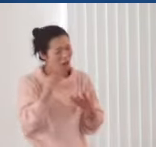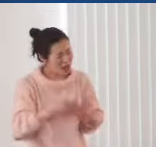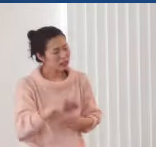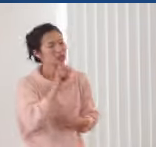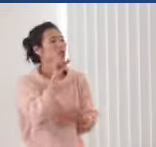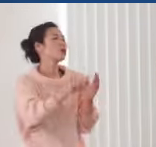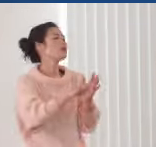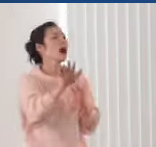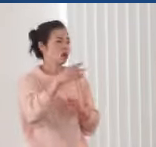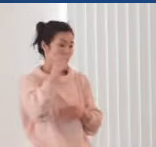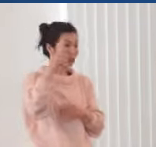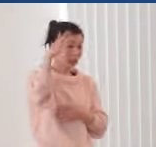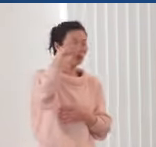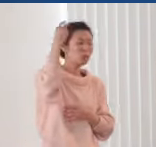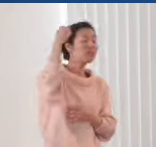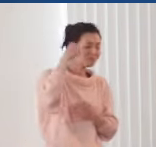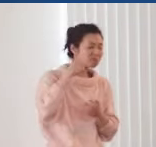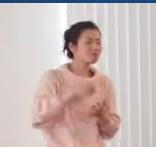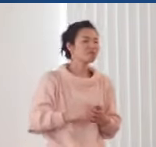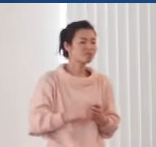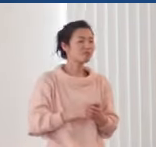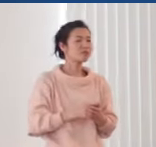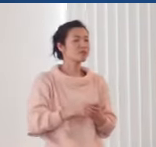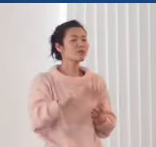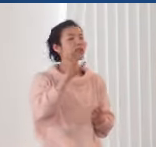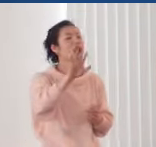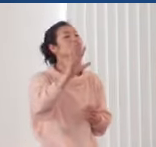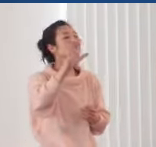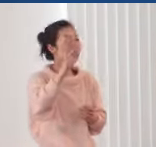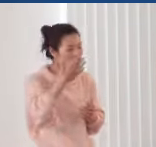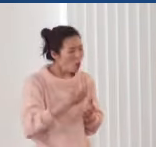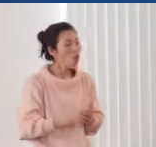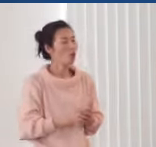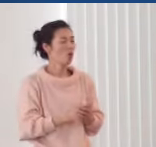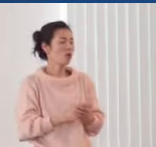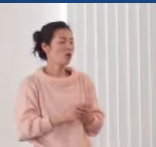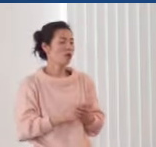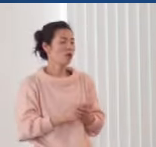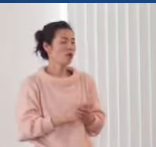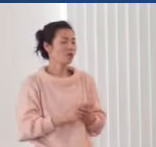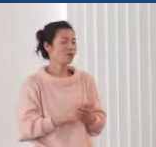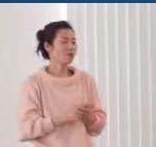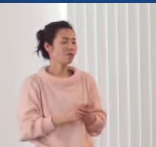まあ受け入れることの難しい出来事もあると思いますね。